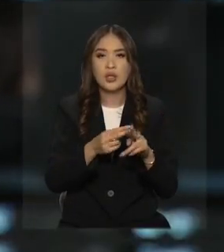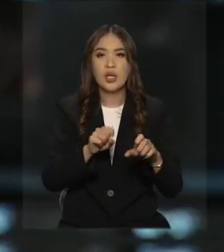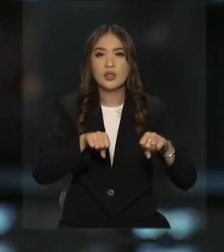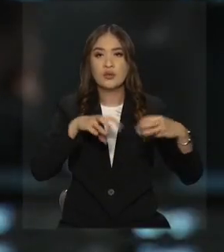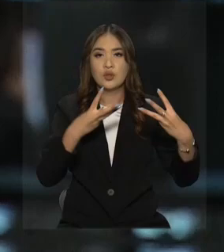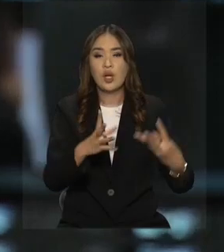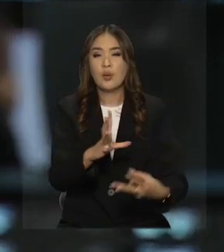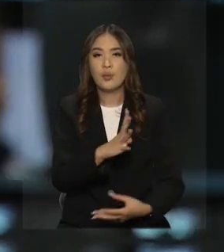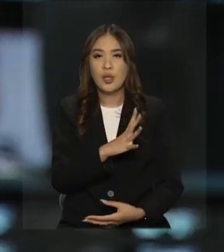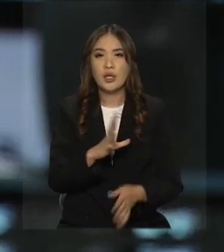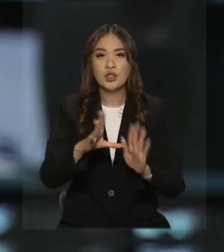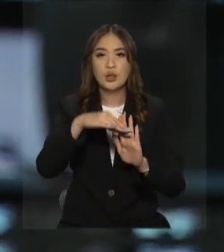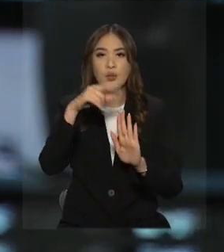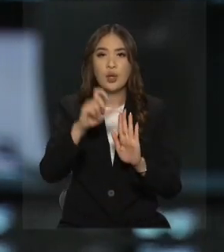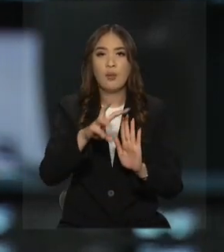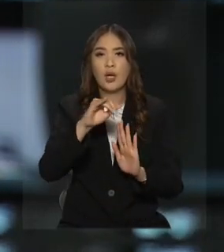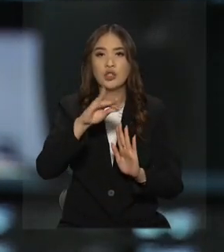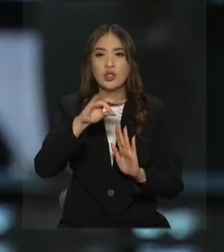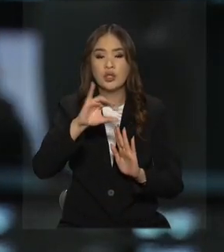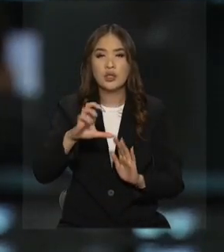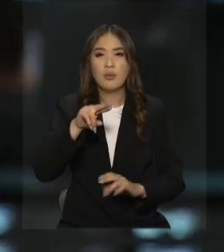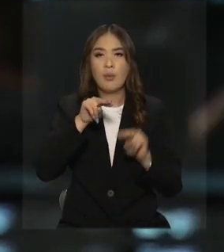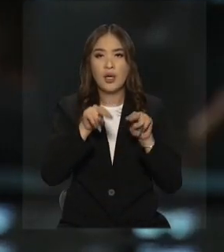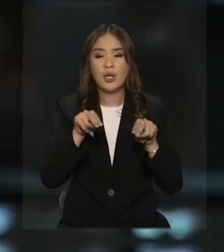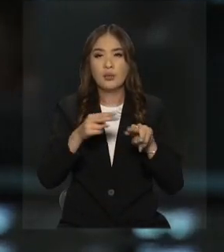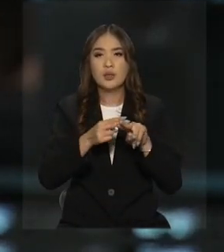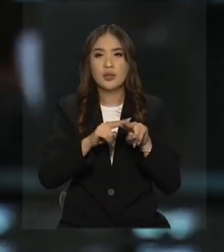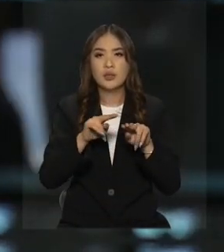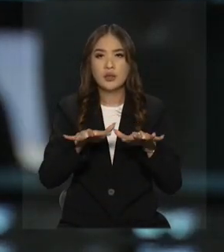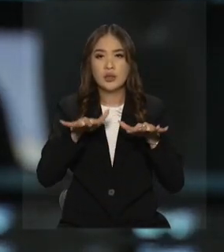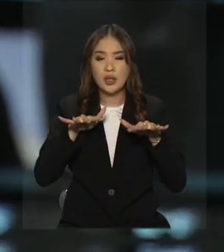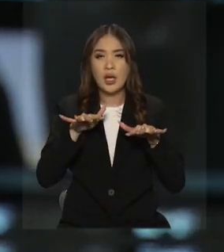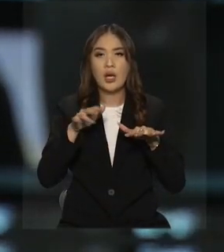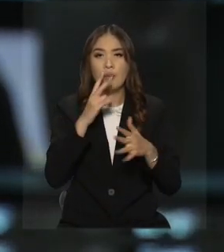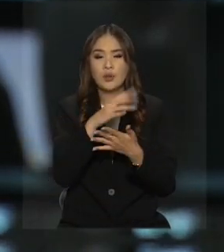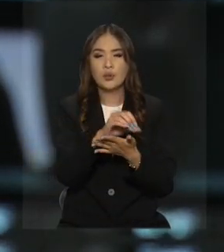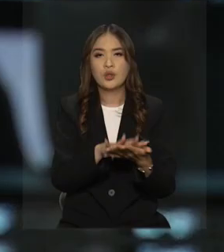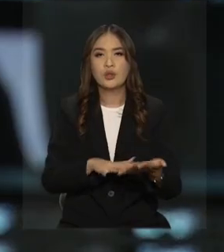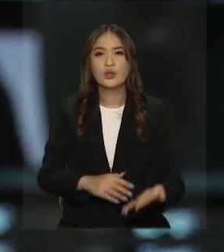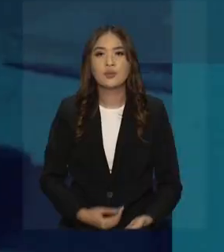видеосвязи была депутат Мажилиса парламента Динара Шукижанова. Мы продолжим наш эфир.